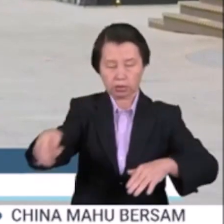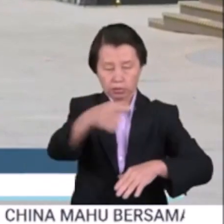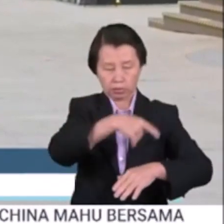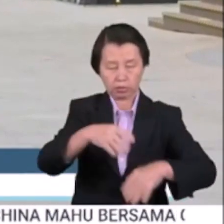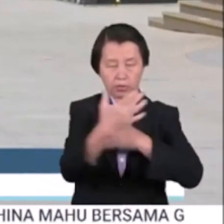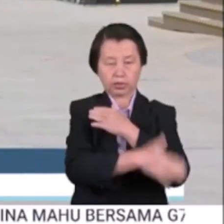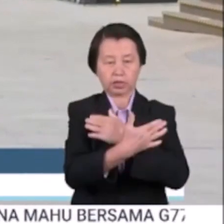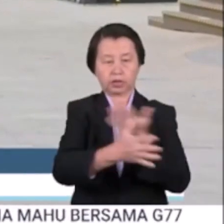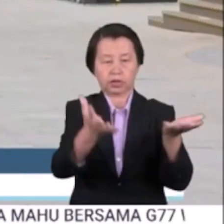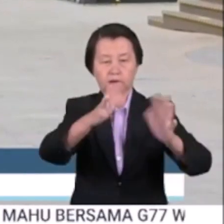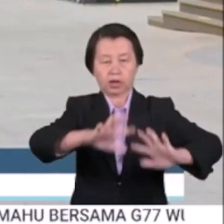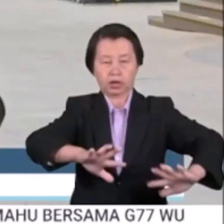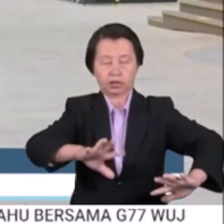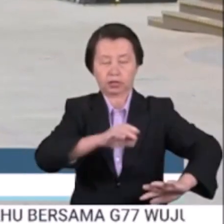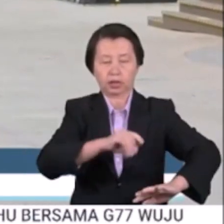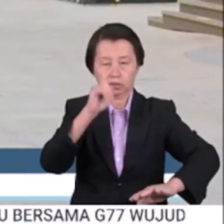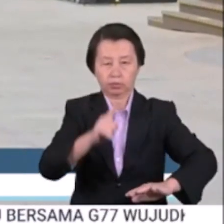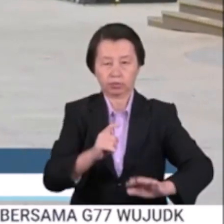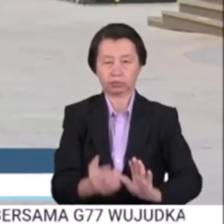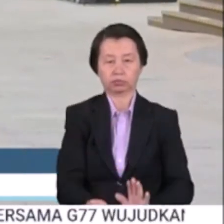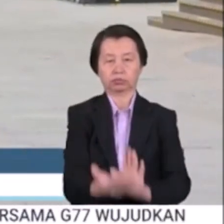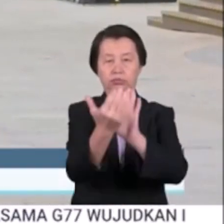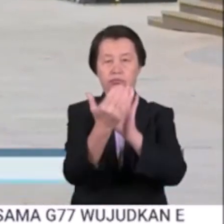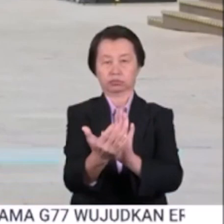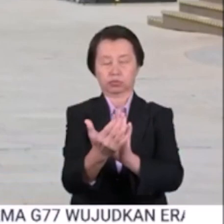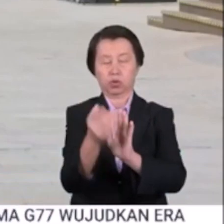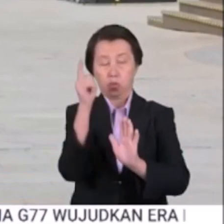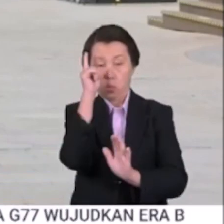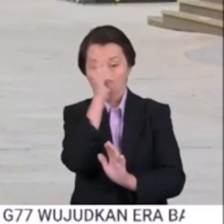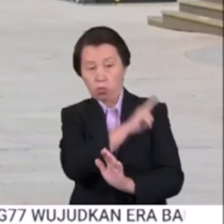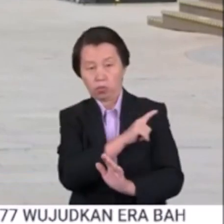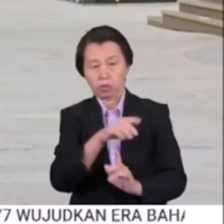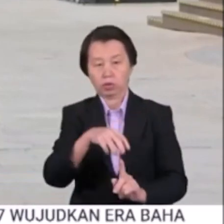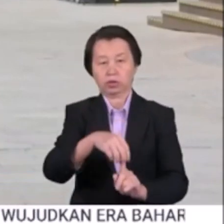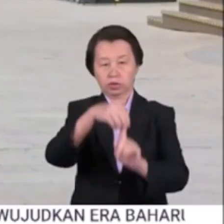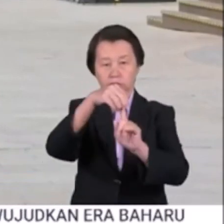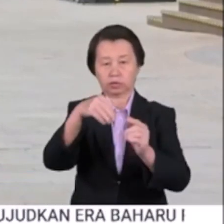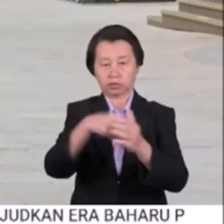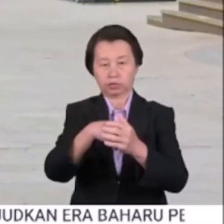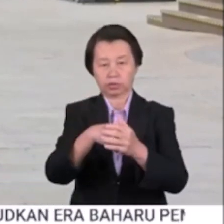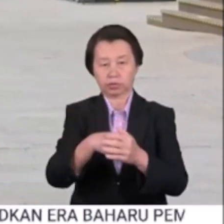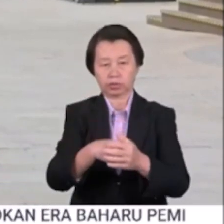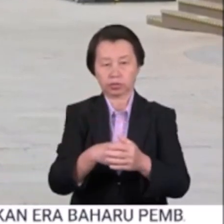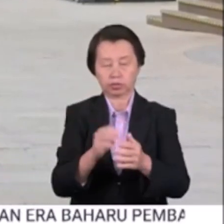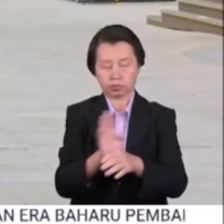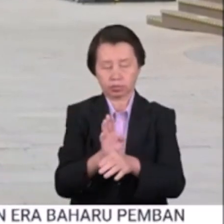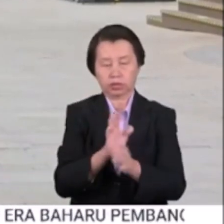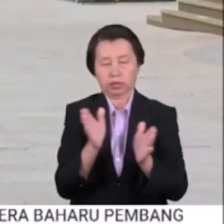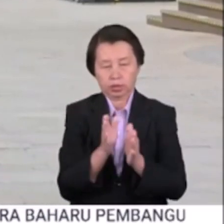kalangan negara-negara ASEAN sekalipun perlu berhadapan dengan cabaran kritis khususnya dalam perusahaan mikro,